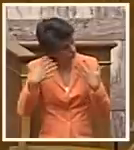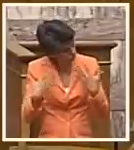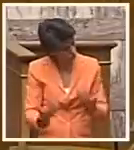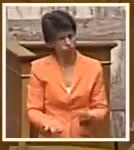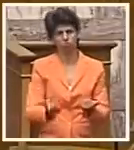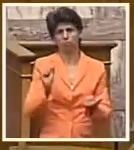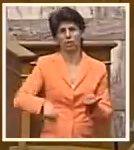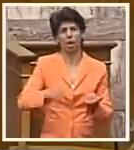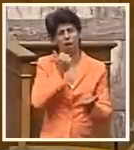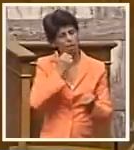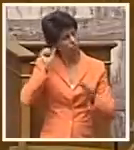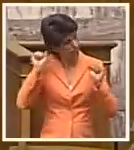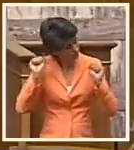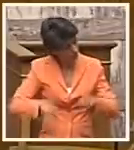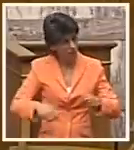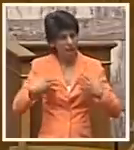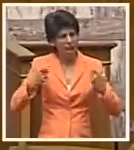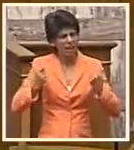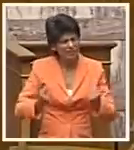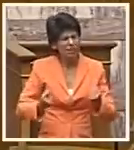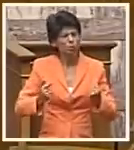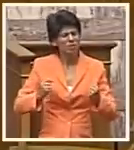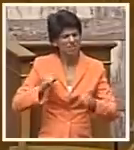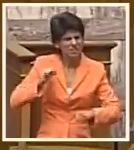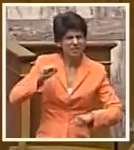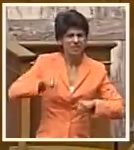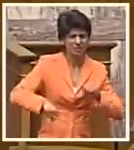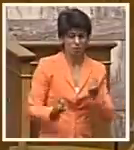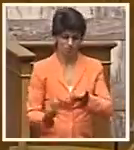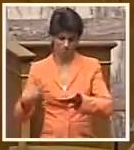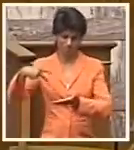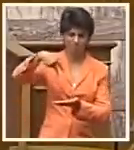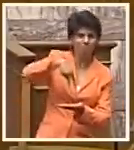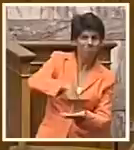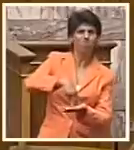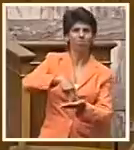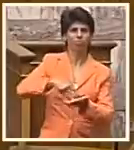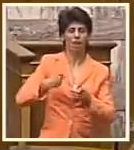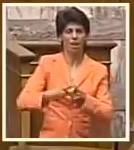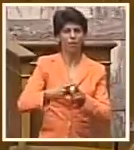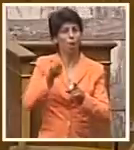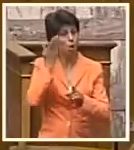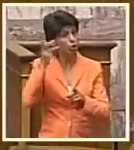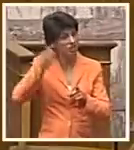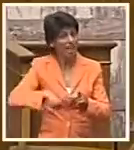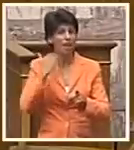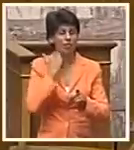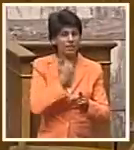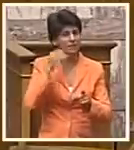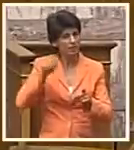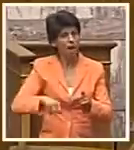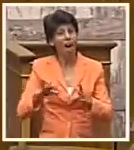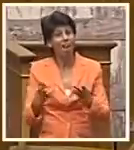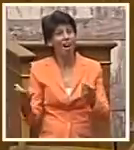με όποια λάθη. Αντέχουμε με αγώνα. Στεκόμαστε στα πόδια ως χώρα, με κόστος, ναι και με θυσίες. Μα